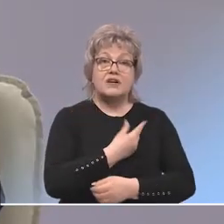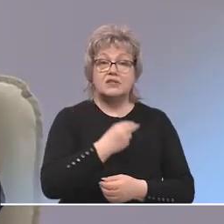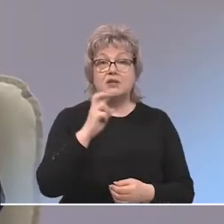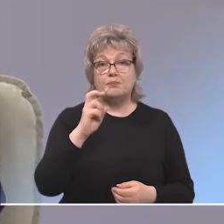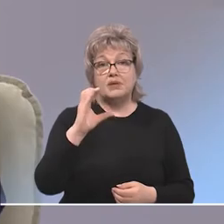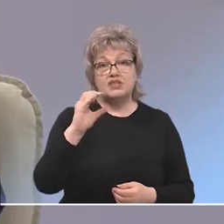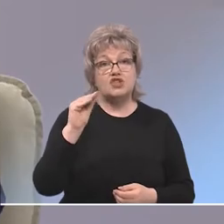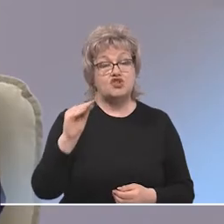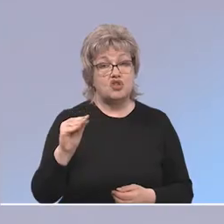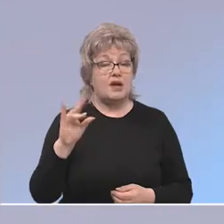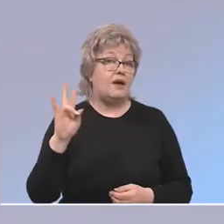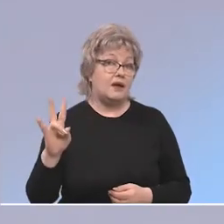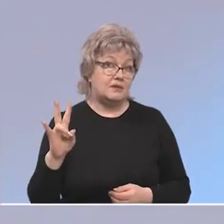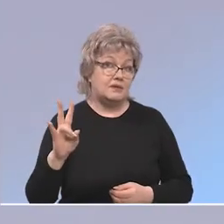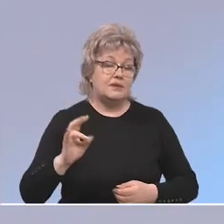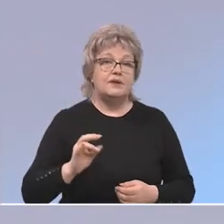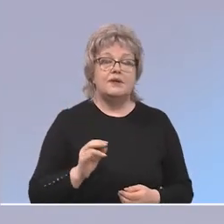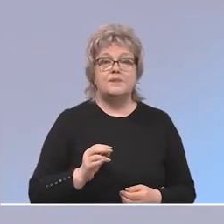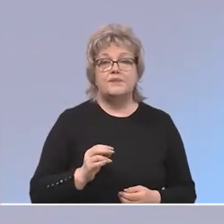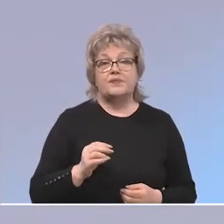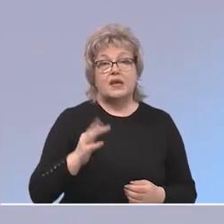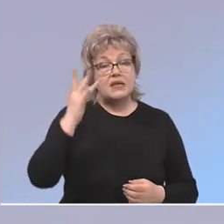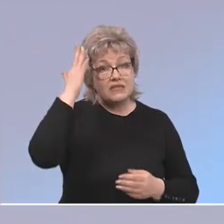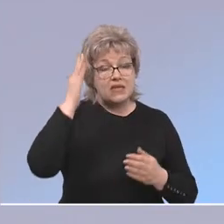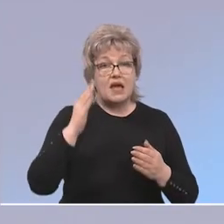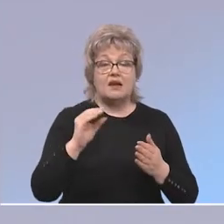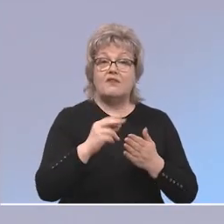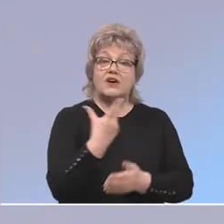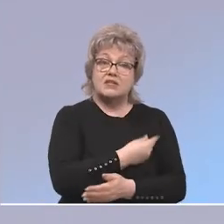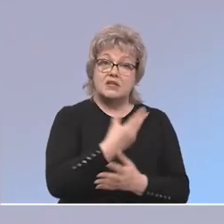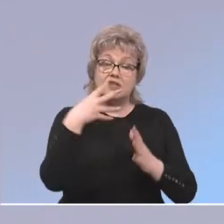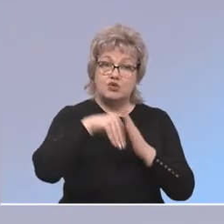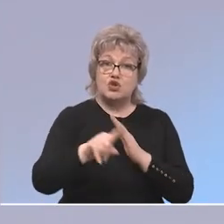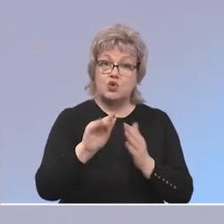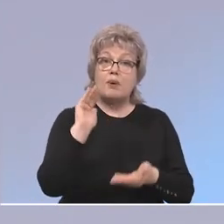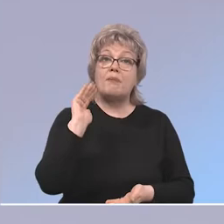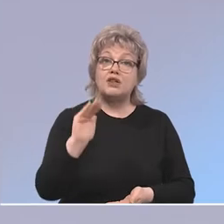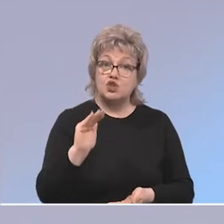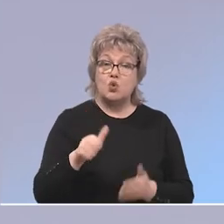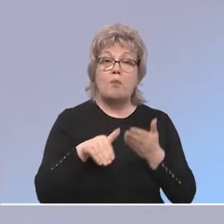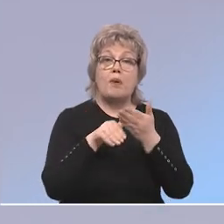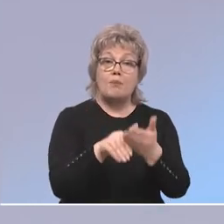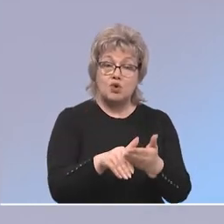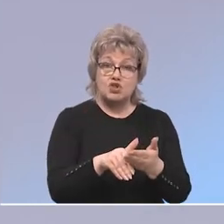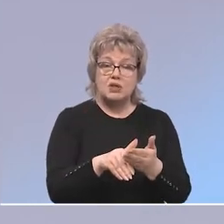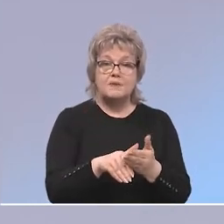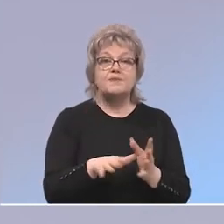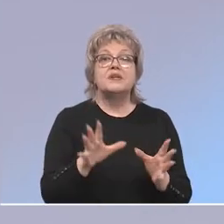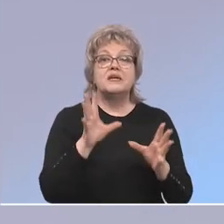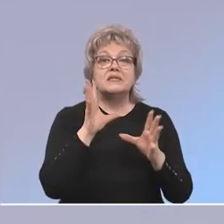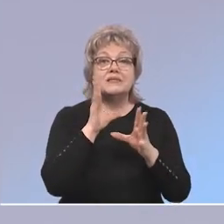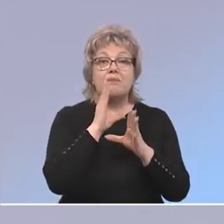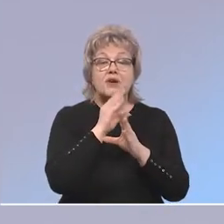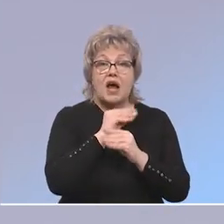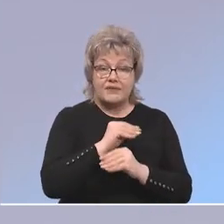БЦЖ или БЦЖ-М. Угу. И цель вакцинации заключается в том, чтобы помочь малышу справиться с